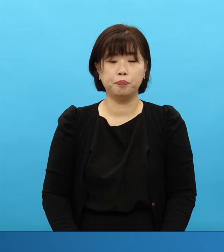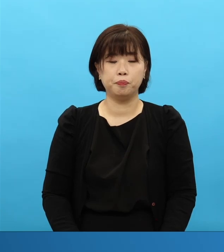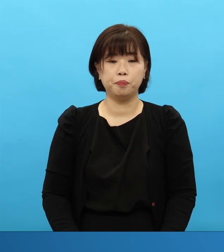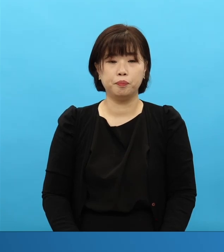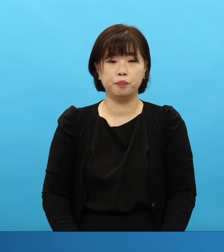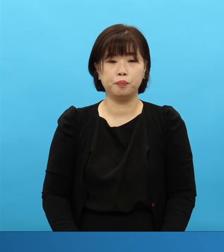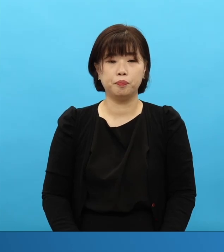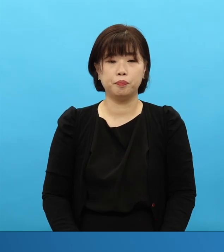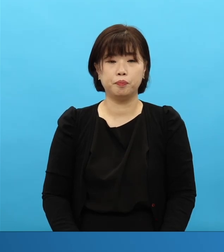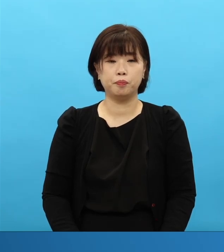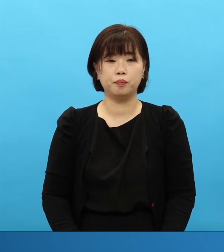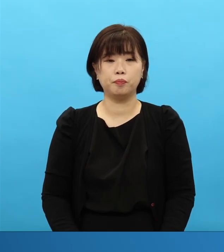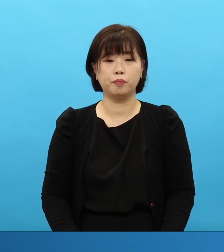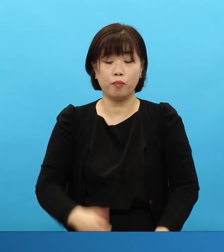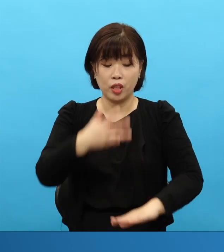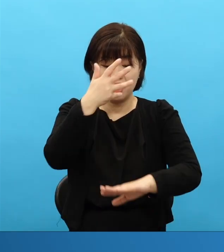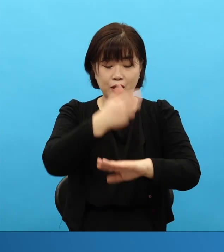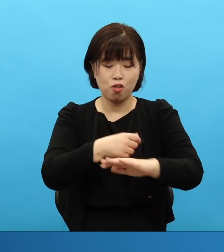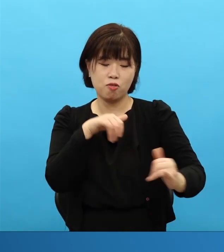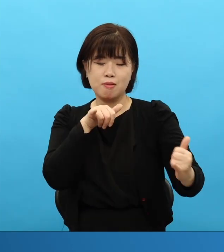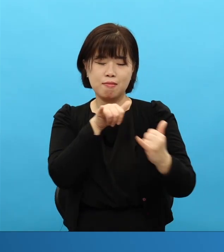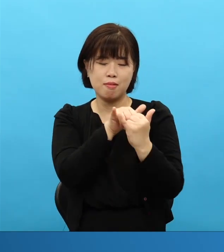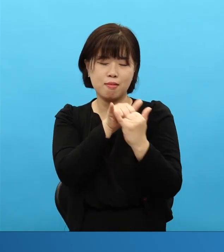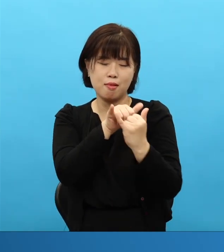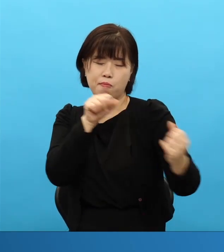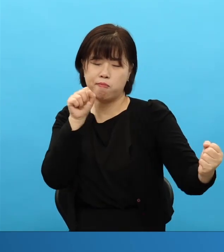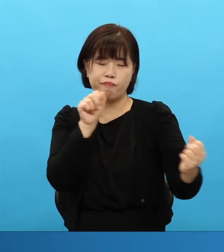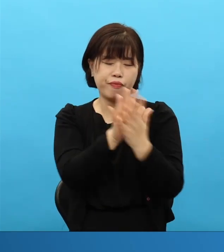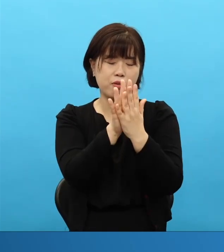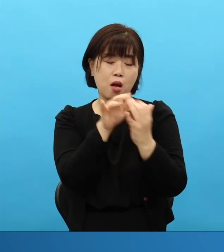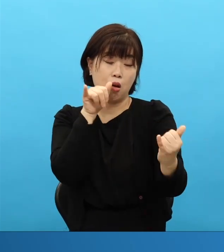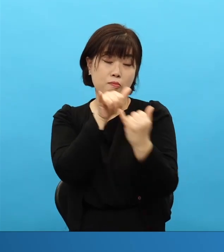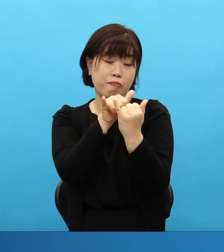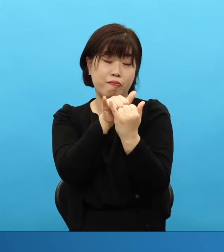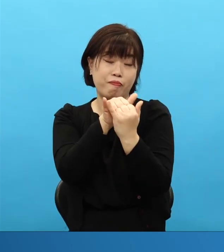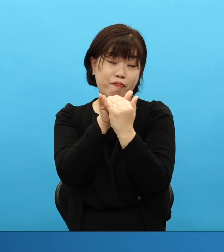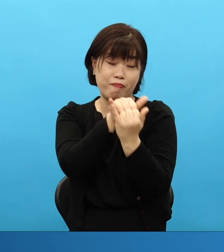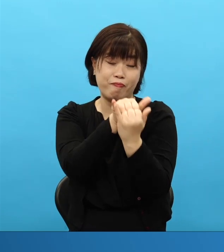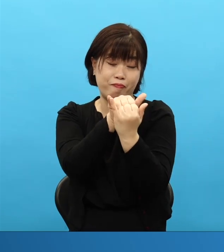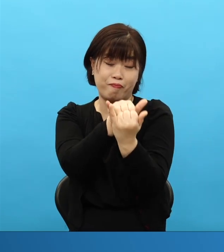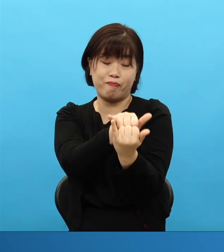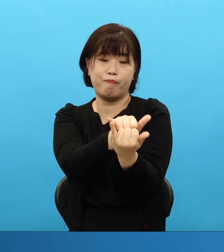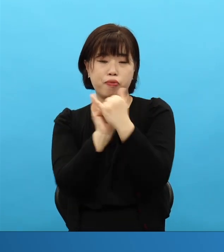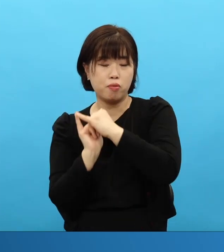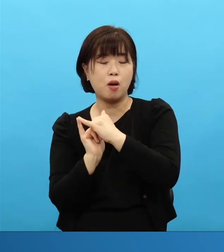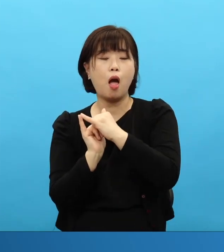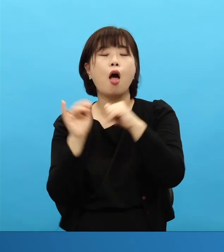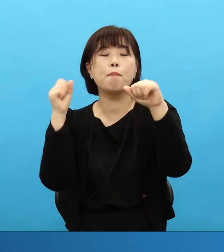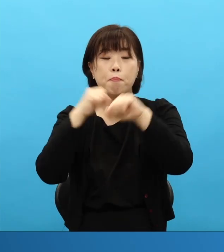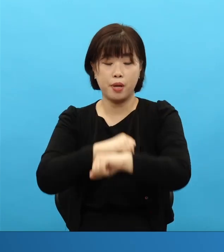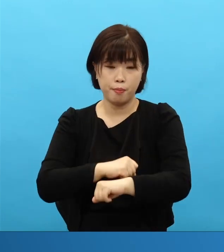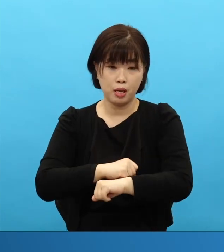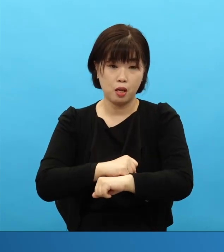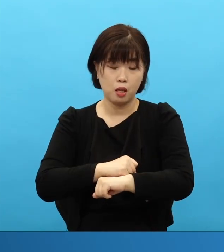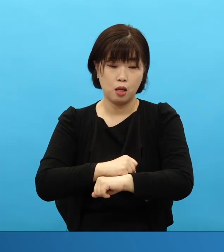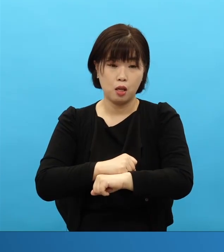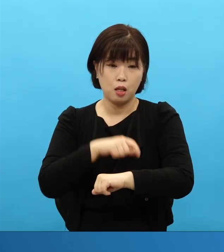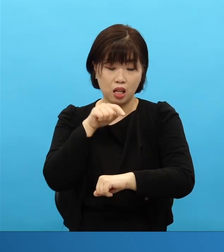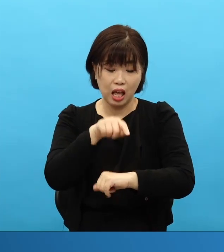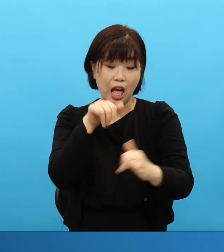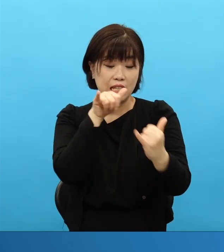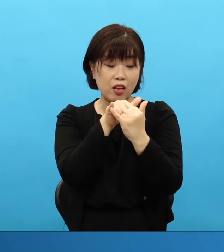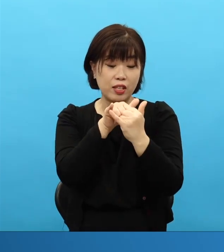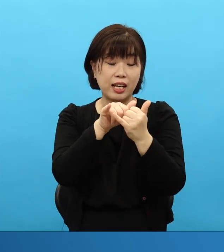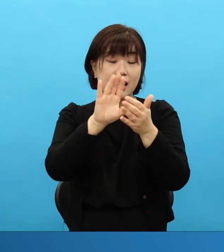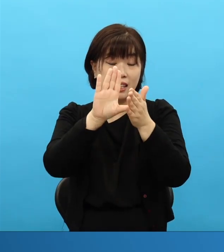전쟁으로 멸망을. 几乎因着战争而灭亡。 이들이 만들어낸 게 노예 제도입니다. 他们造出的就是奴隶制